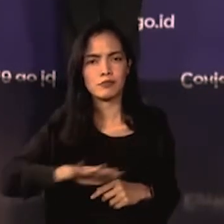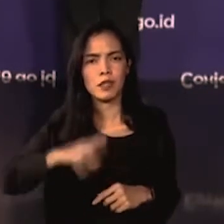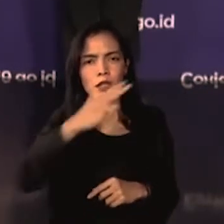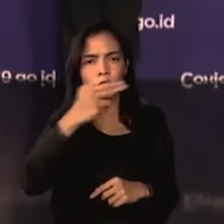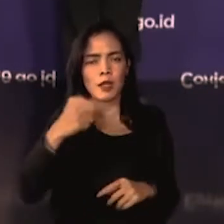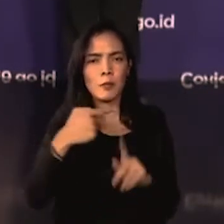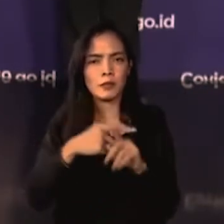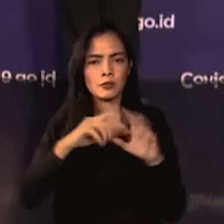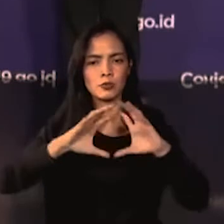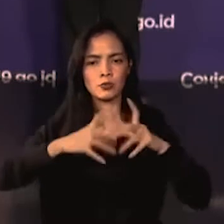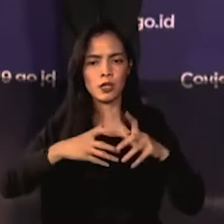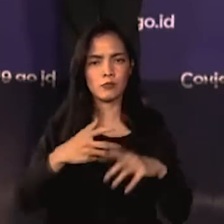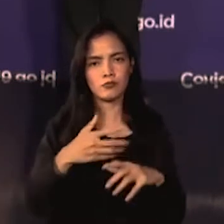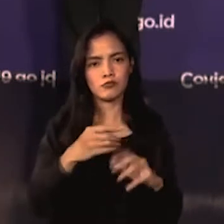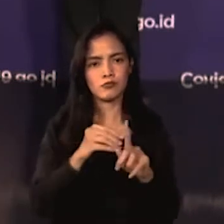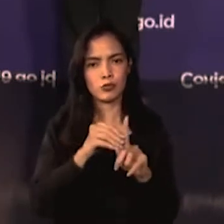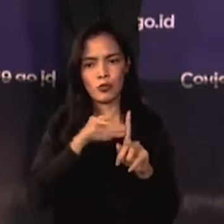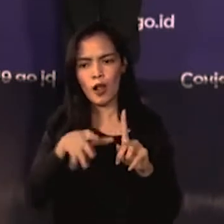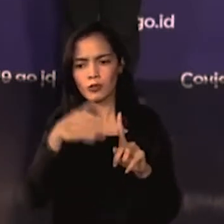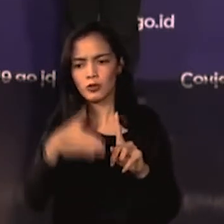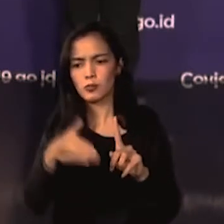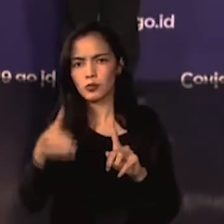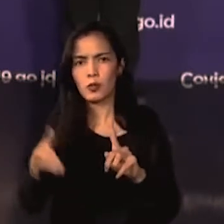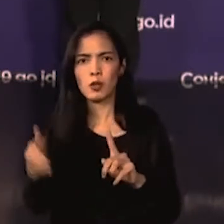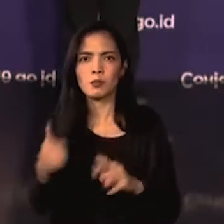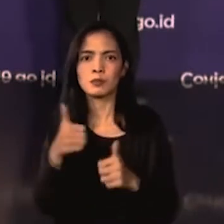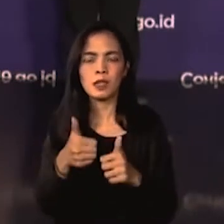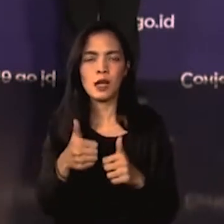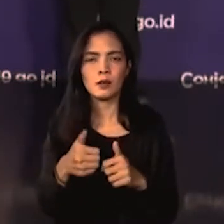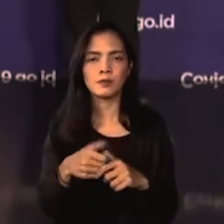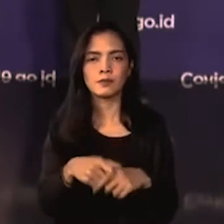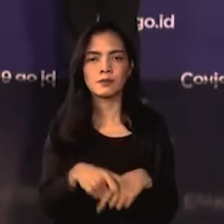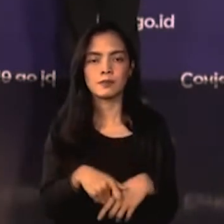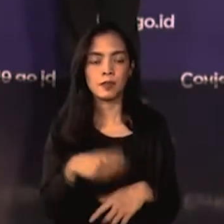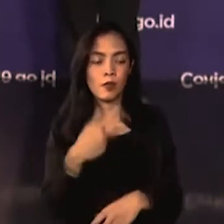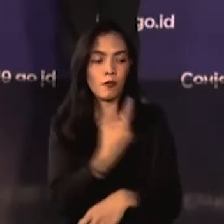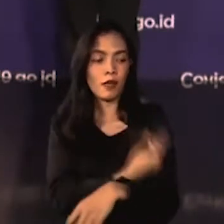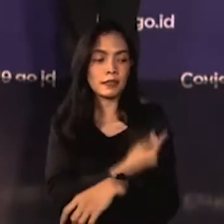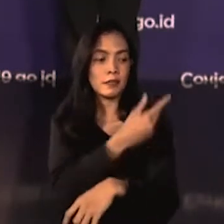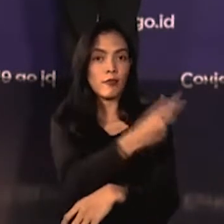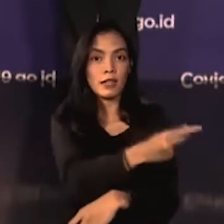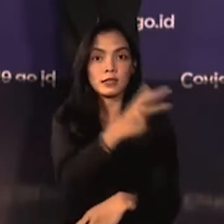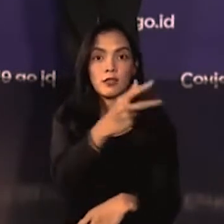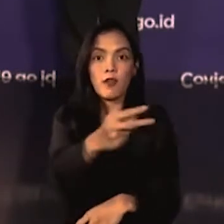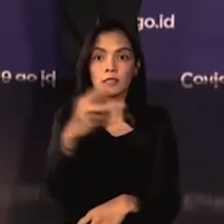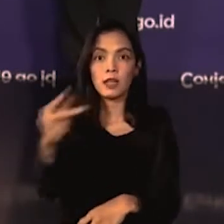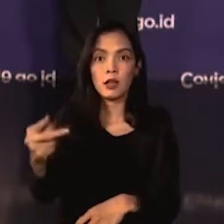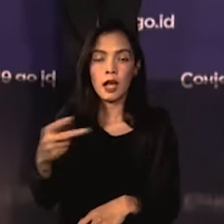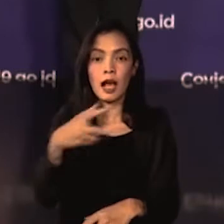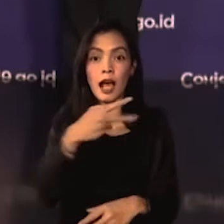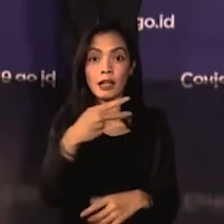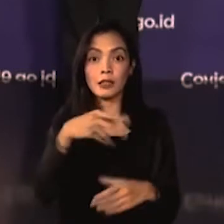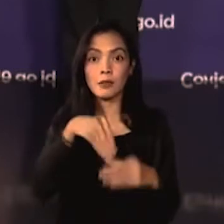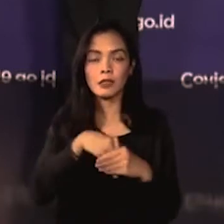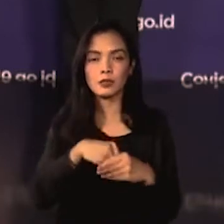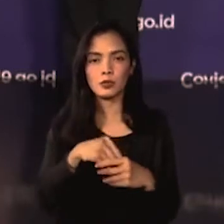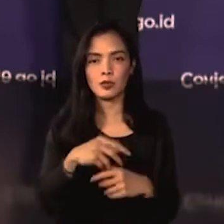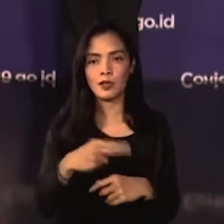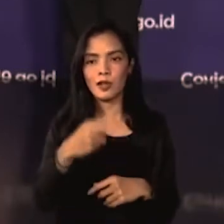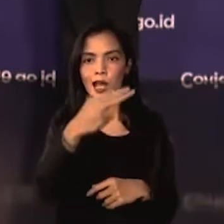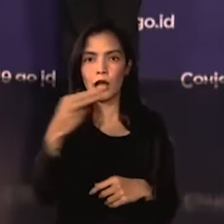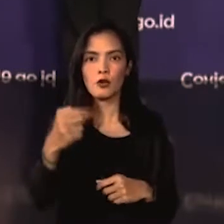pada saat ini. Dengan menerima vaksin COVID-19, sebetulnya kita ikut bela negara.